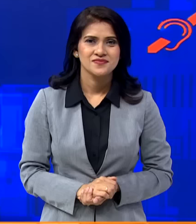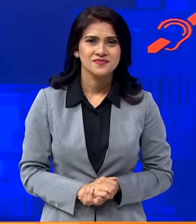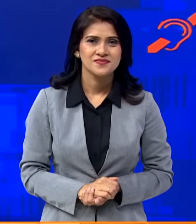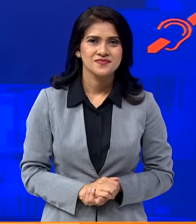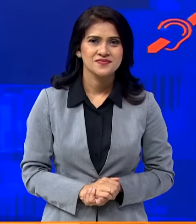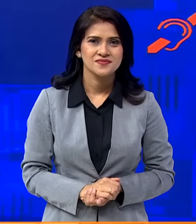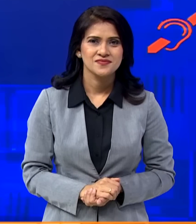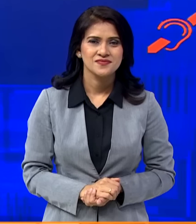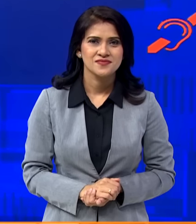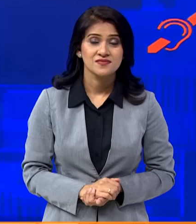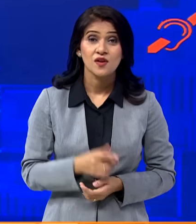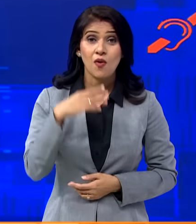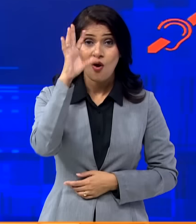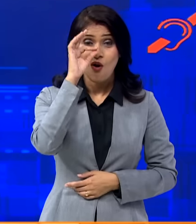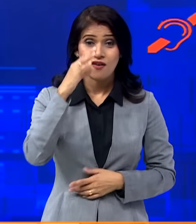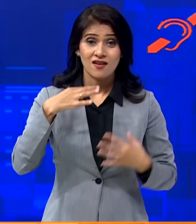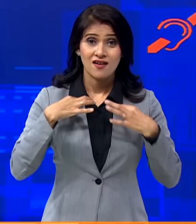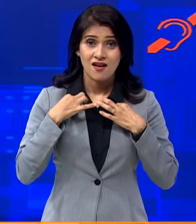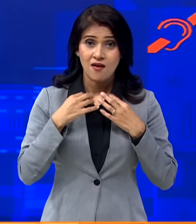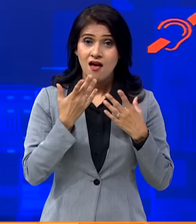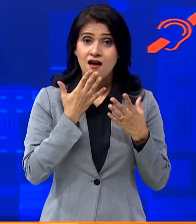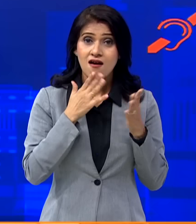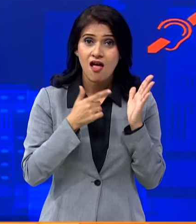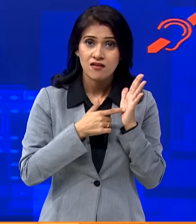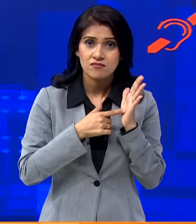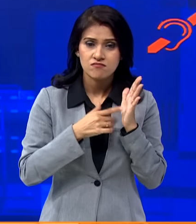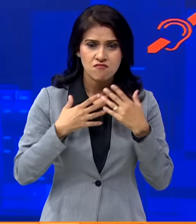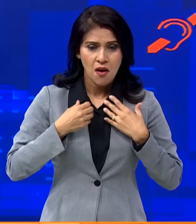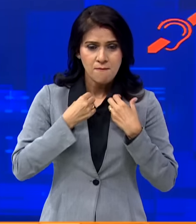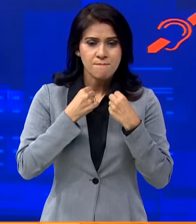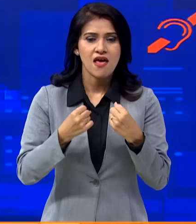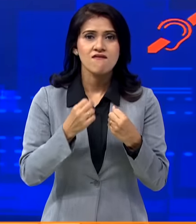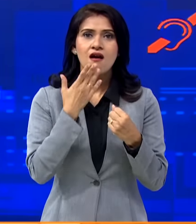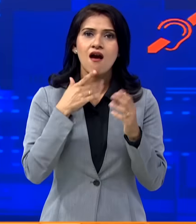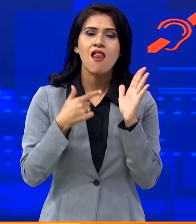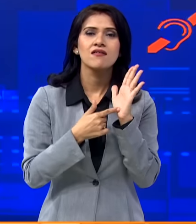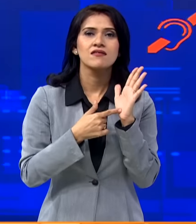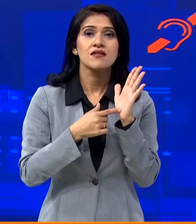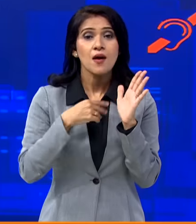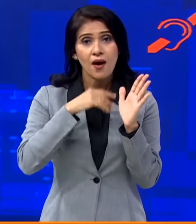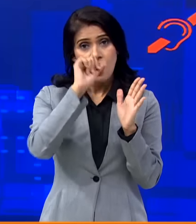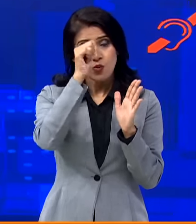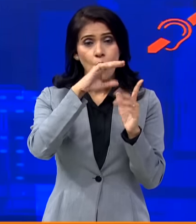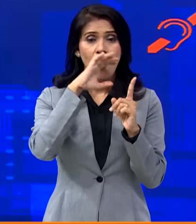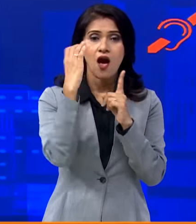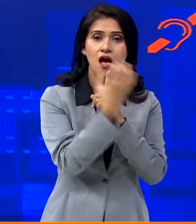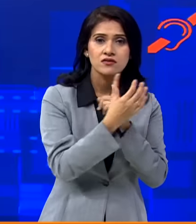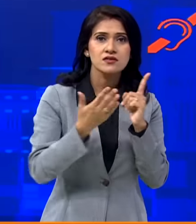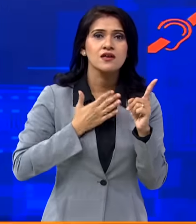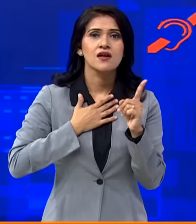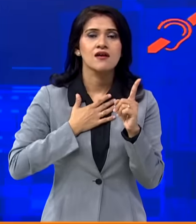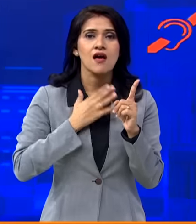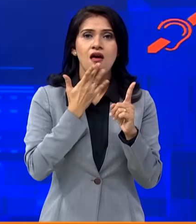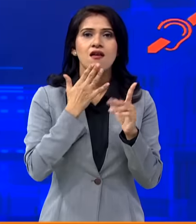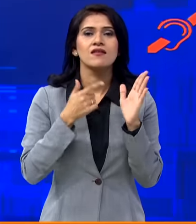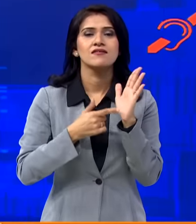चाहेंगे भगवा हमारे शौर्य का कलर है भगवा हमारी संस्कृति का रंग है भगवा हमारी सभ्यता